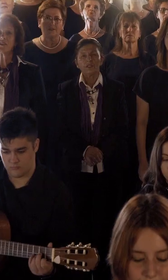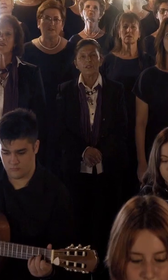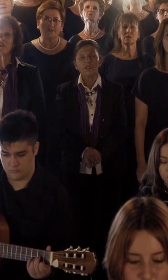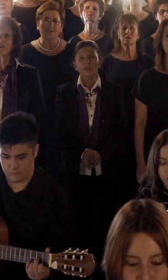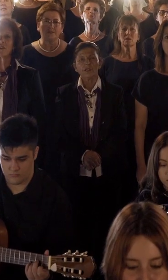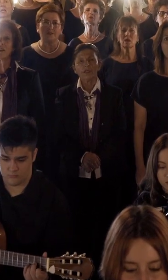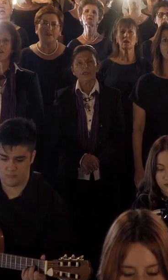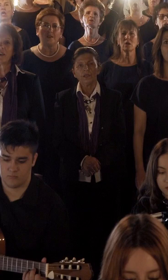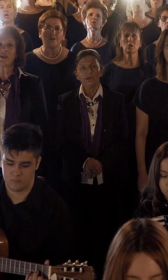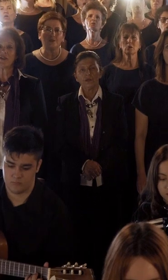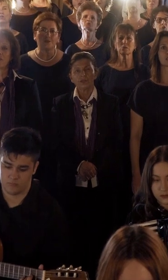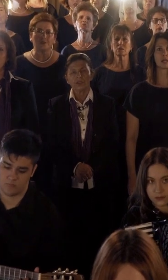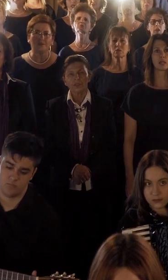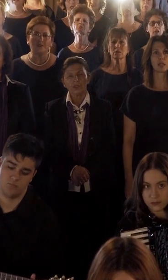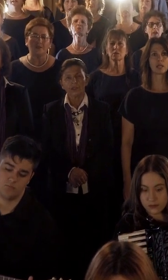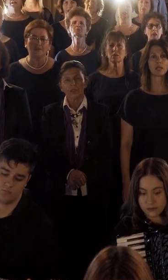σχολή.